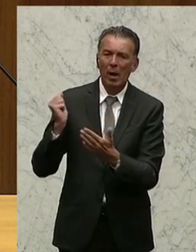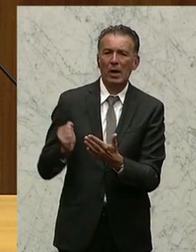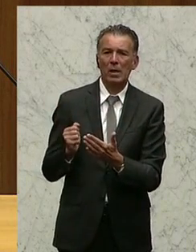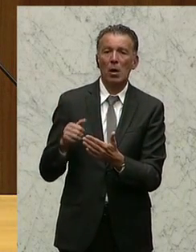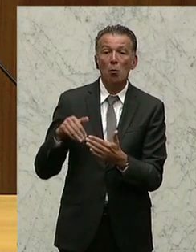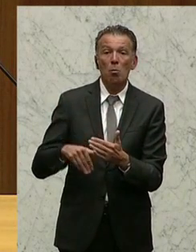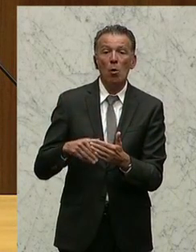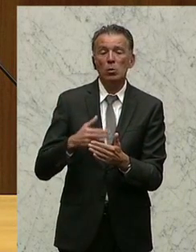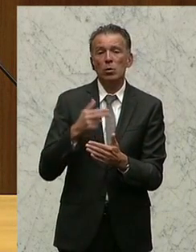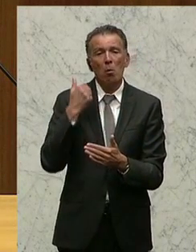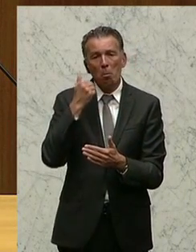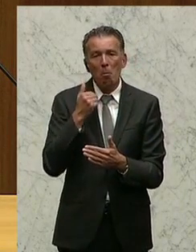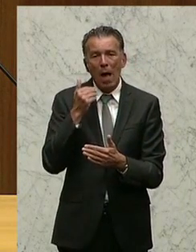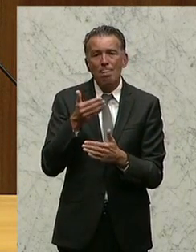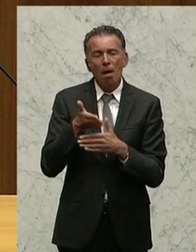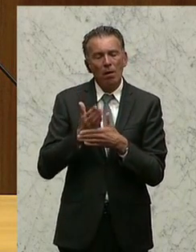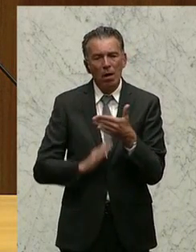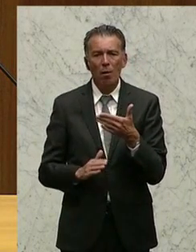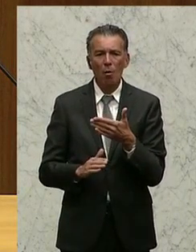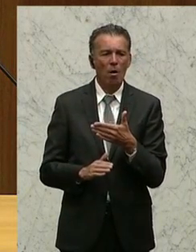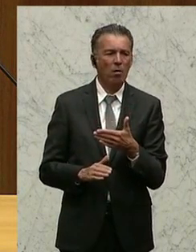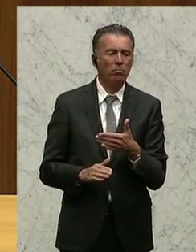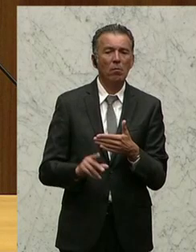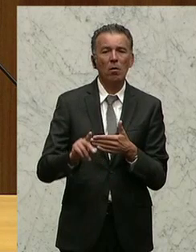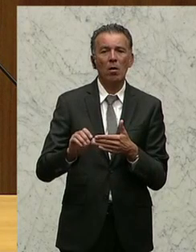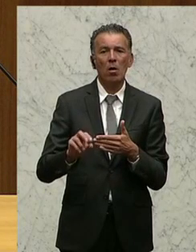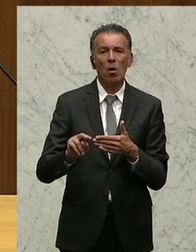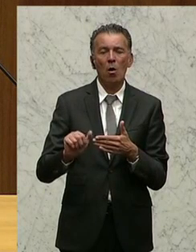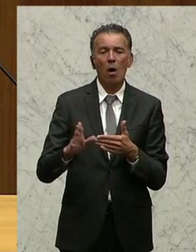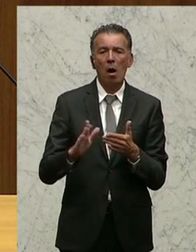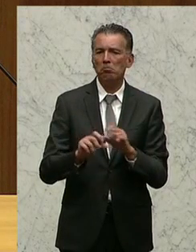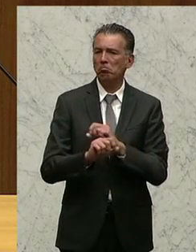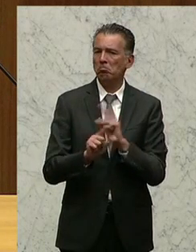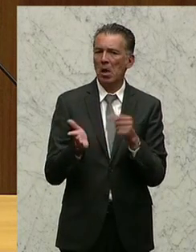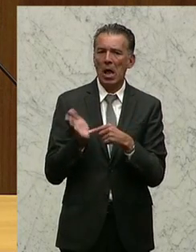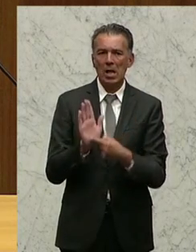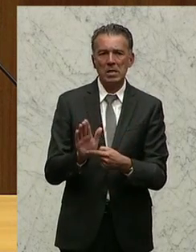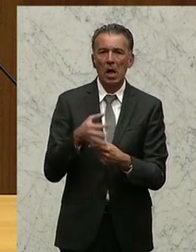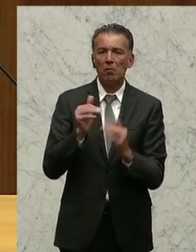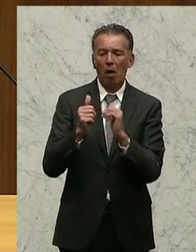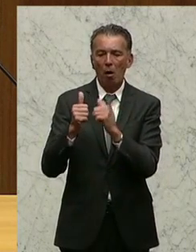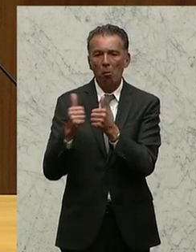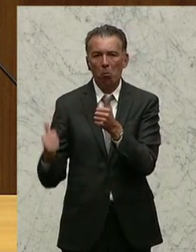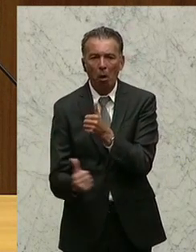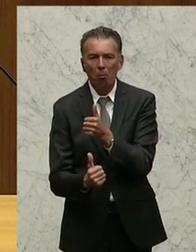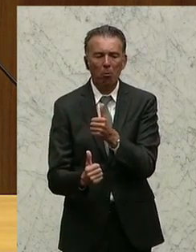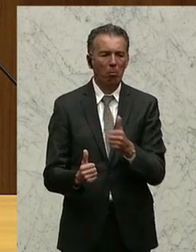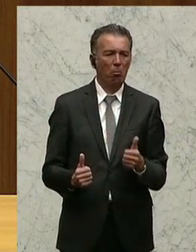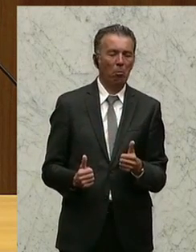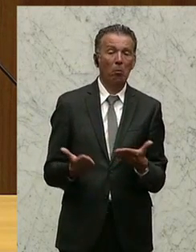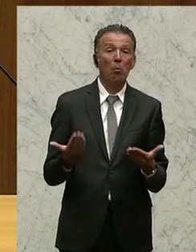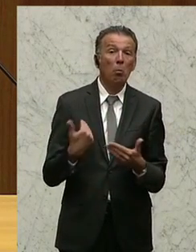ja keinen Zweifel an der Unterordnung und Benachteiligung der Frau. Und das trifft natürlich umso mehr zu, wenn